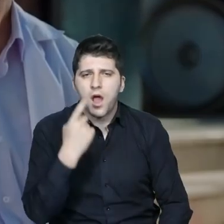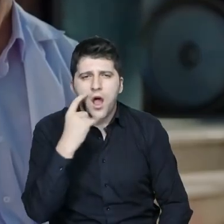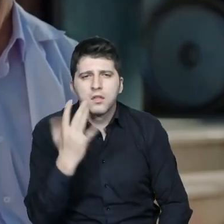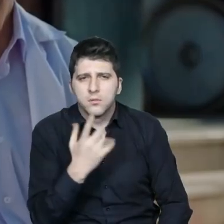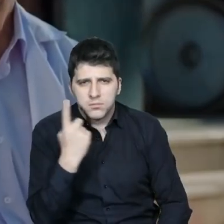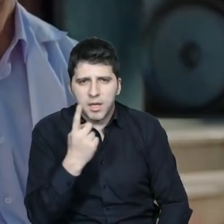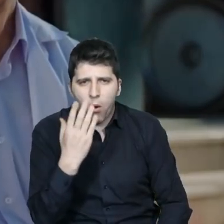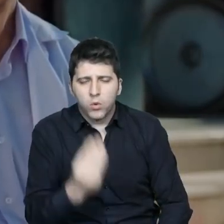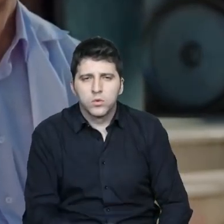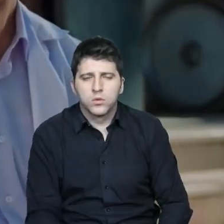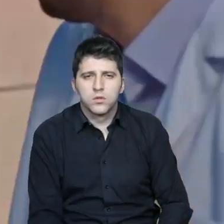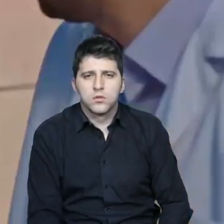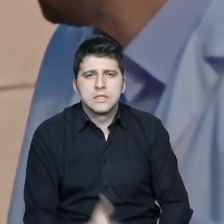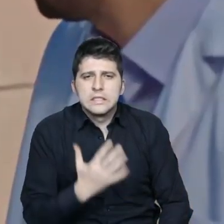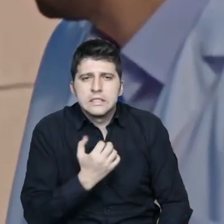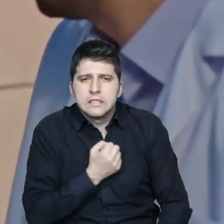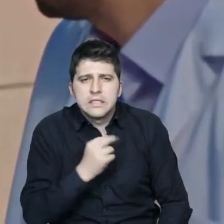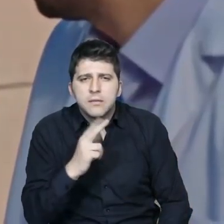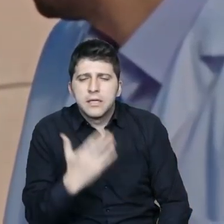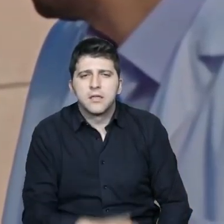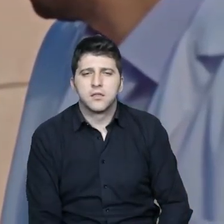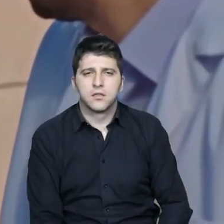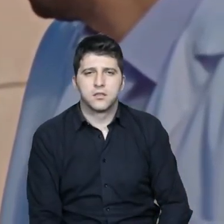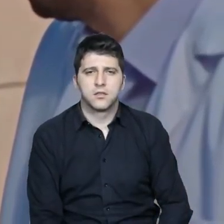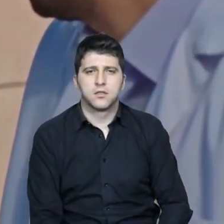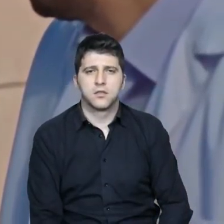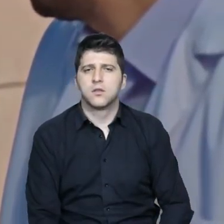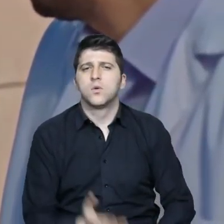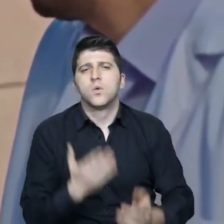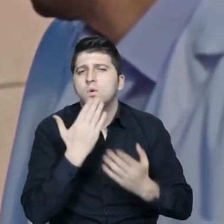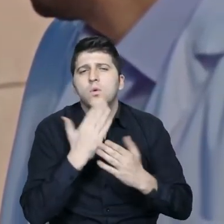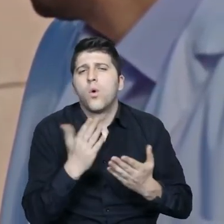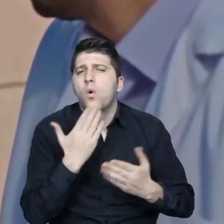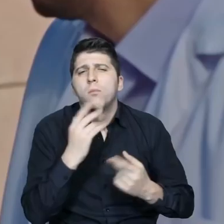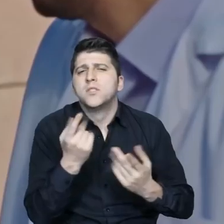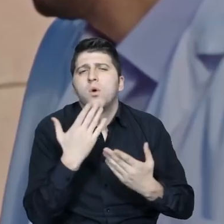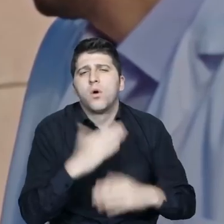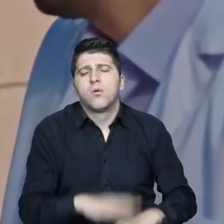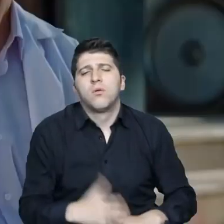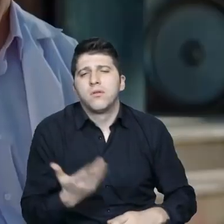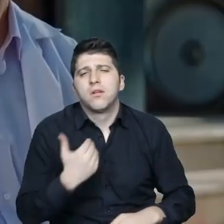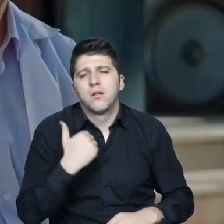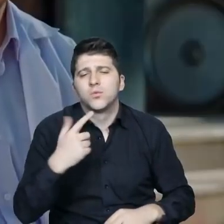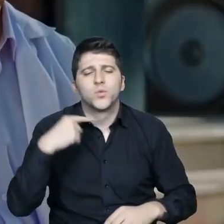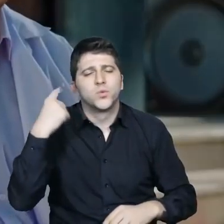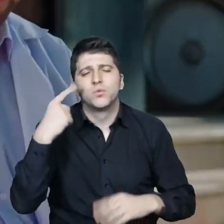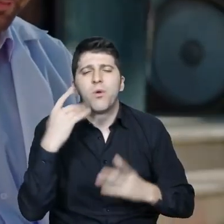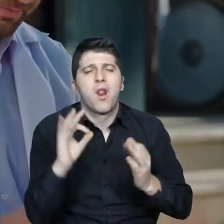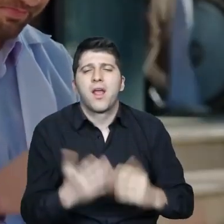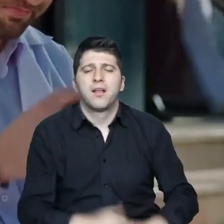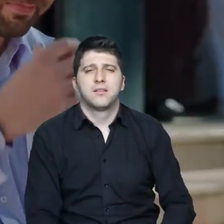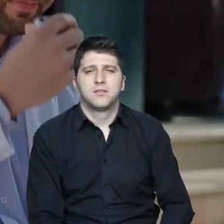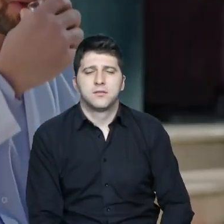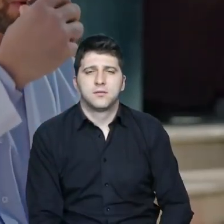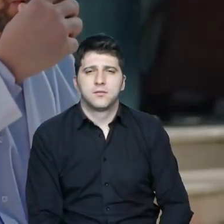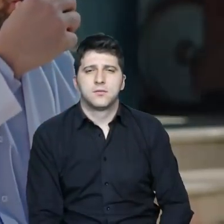bir şey mi oldu? Canın sıkkın gibi. Yok, yok bir şey işte. Dalmışım öyle.